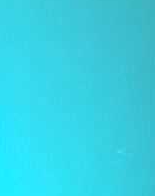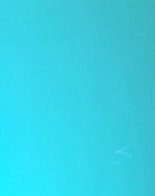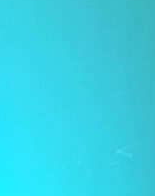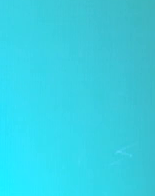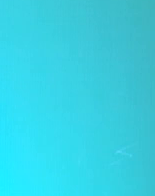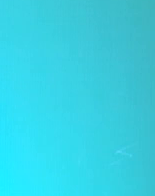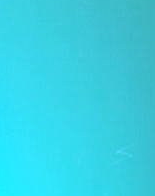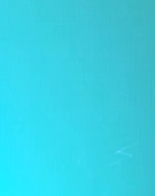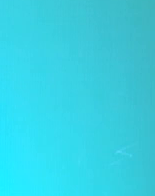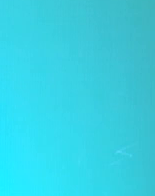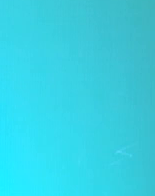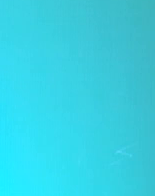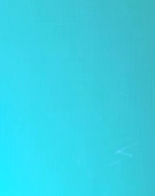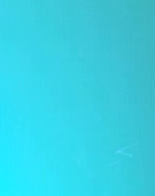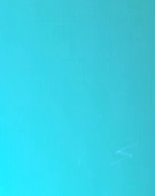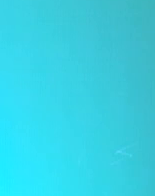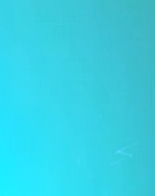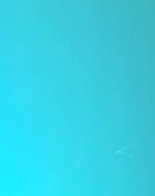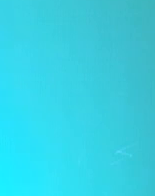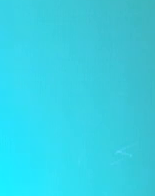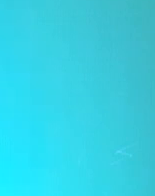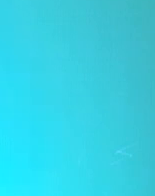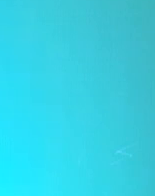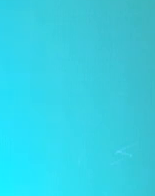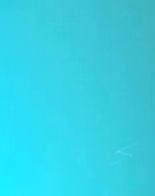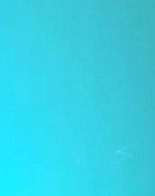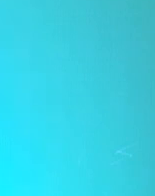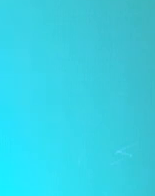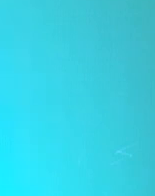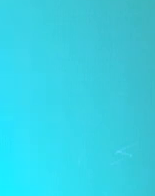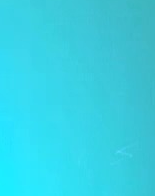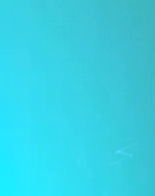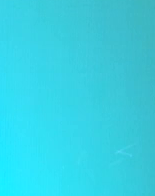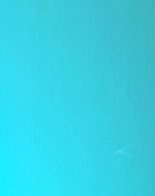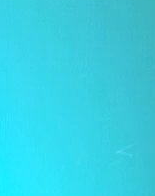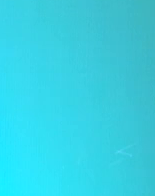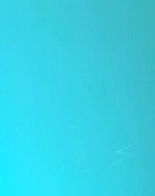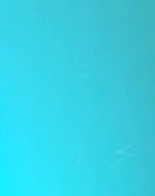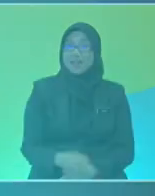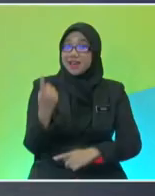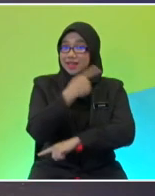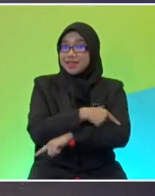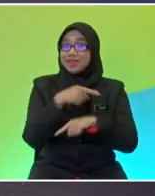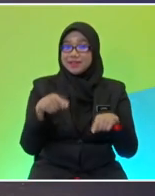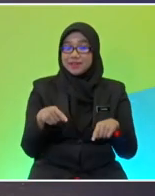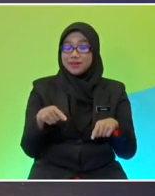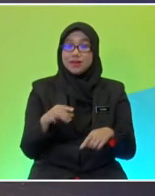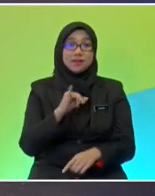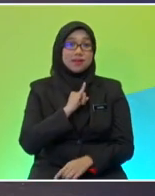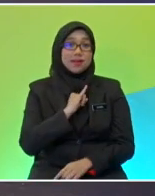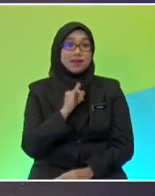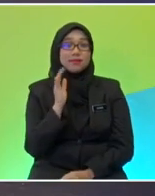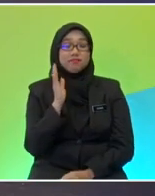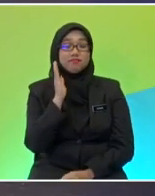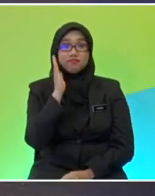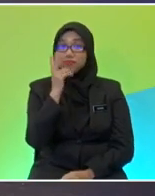isyarat kita hai cek Gus Yohana oke baiklah cegu hari ini kan saya nampak tadi ada ibu ayam